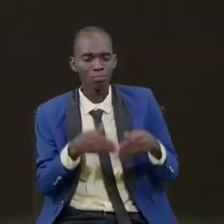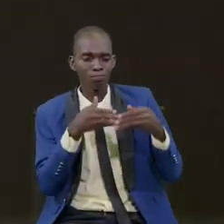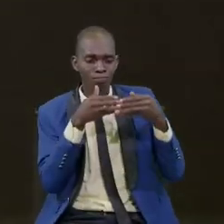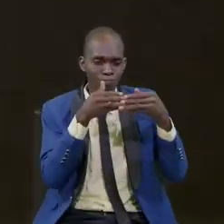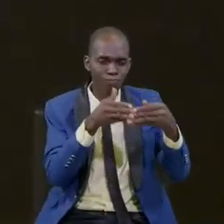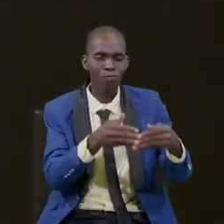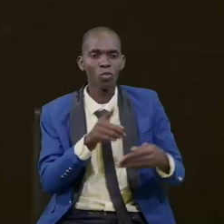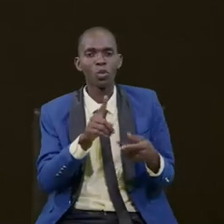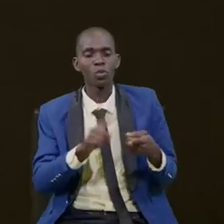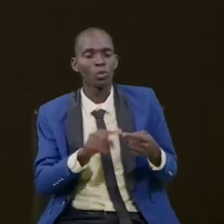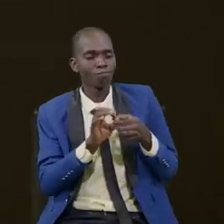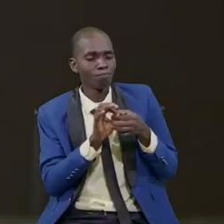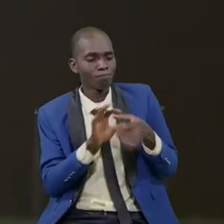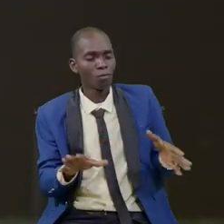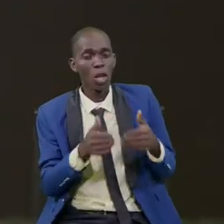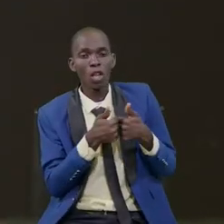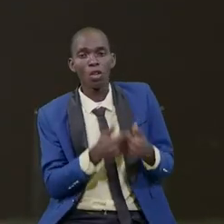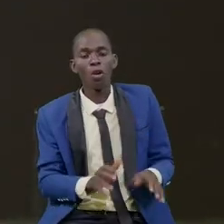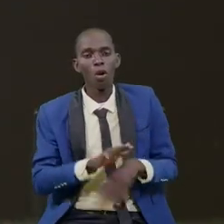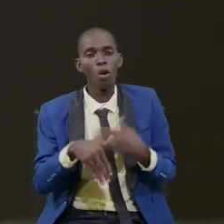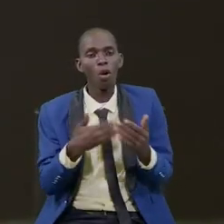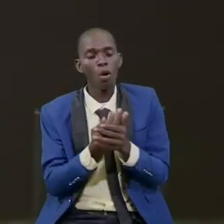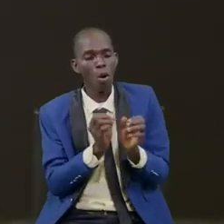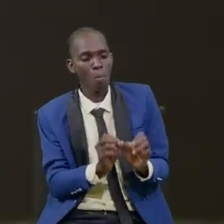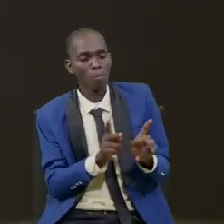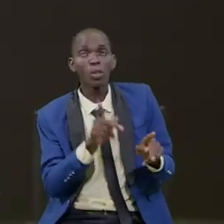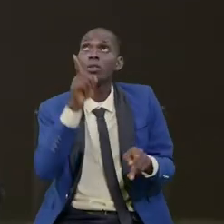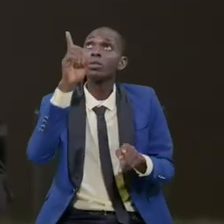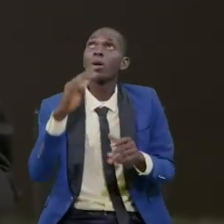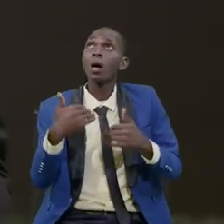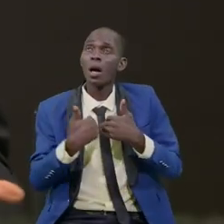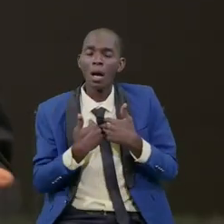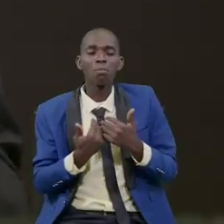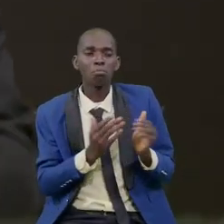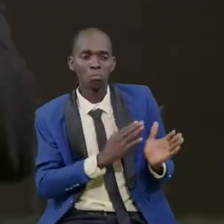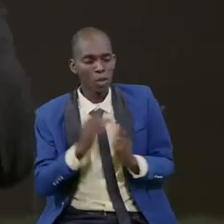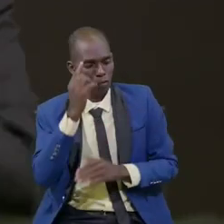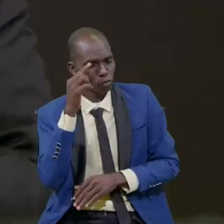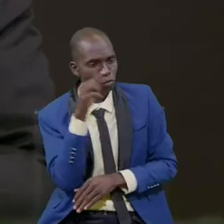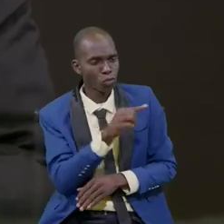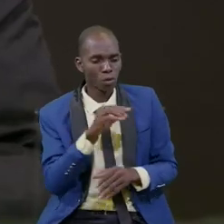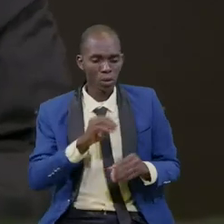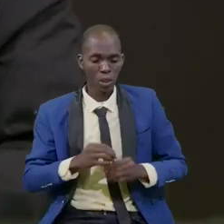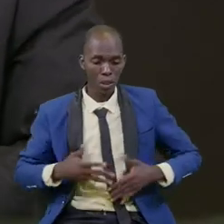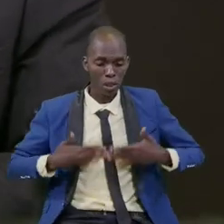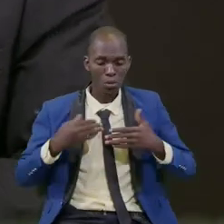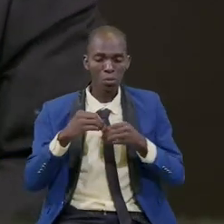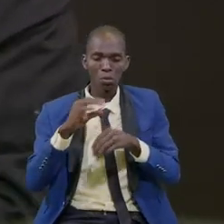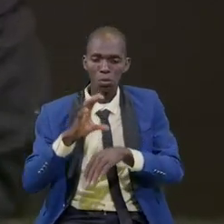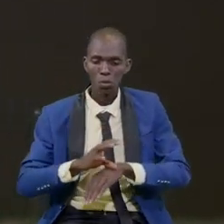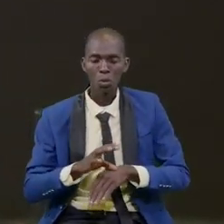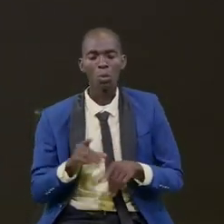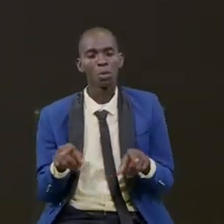qui vous fait perdre tous les privilèges que le Seigneur vous aurait accordés dans la vie à l'Église, aussi bien